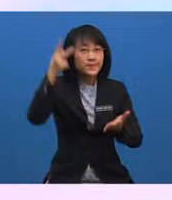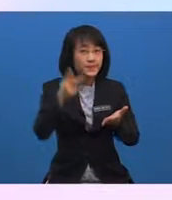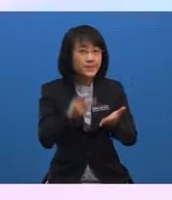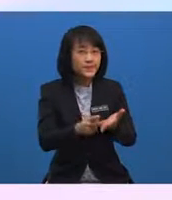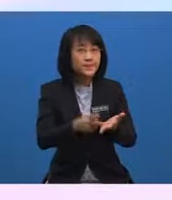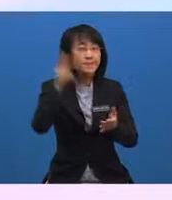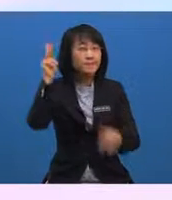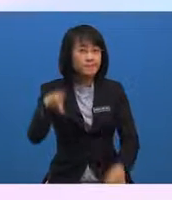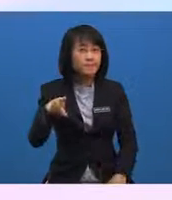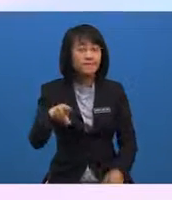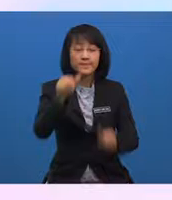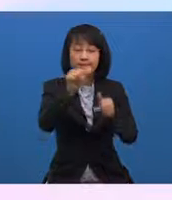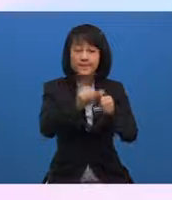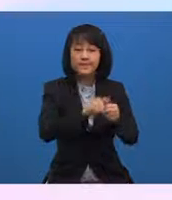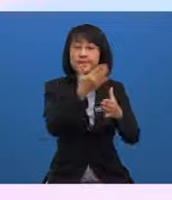bahagian tumbuhan.